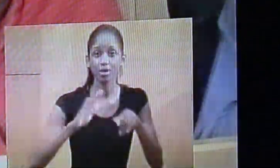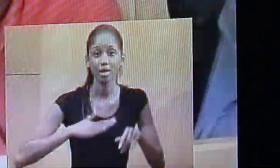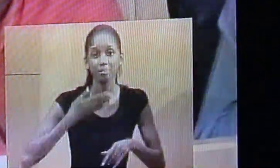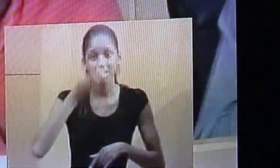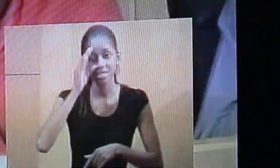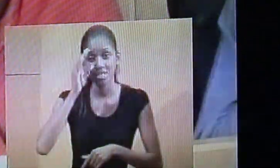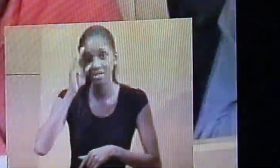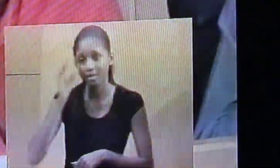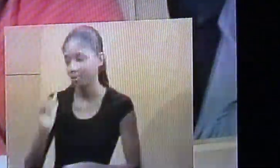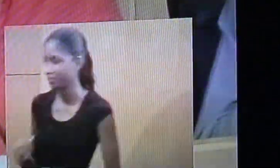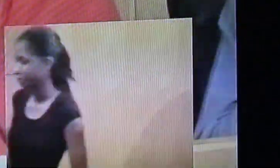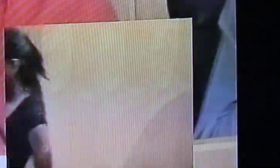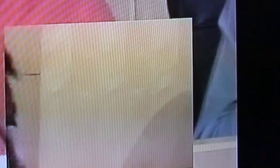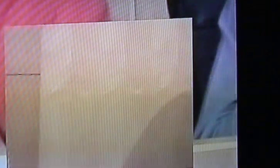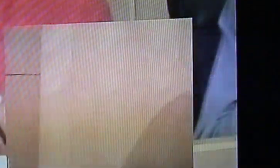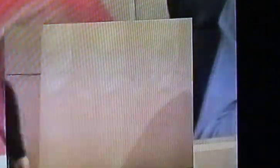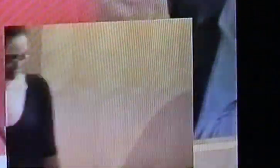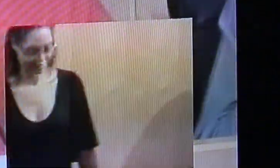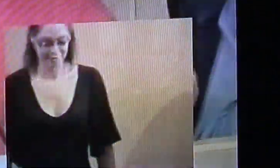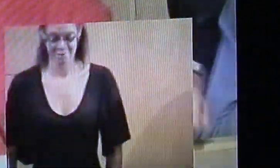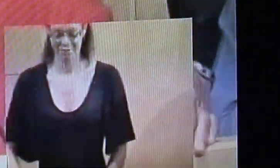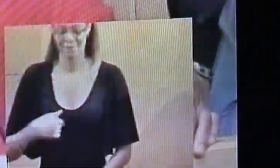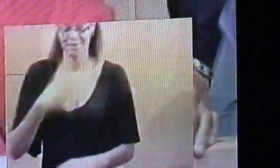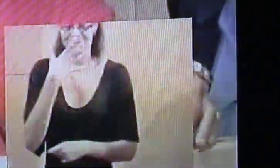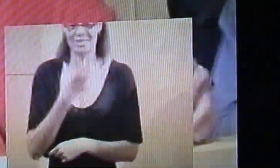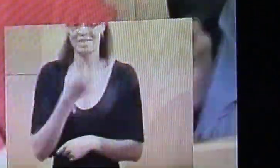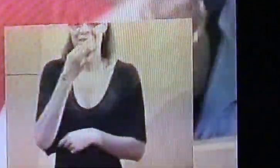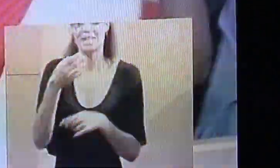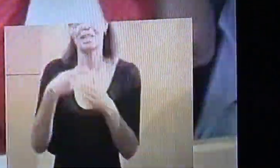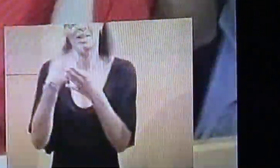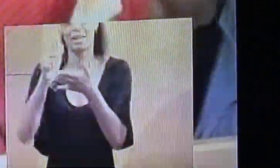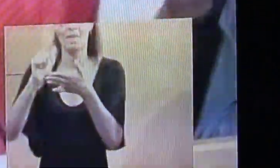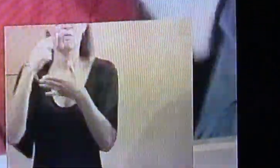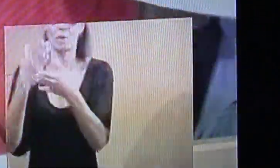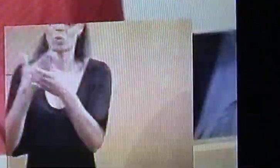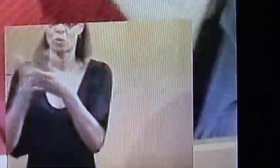Césaire. Et je rappelle, voilà un document